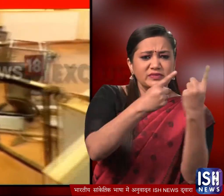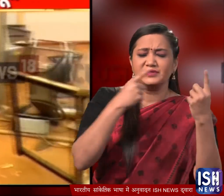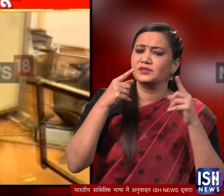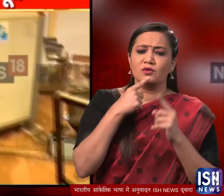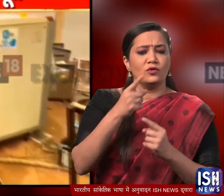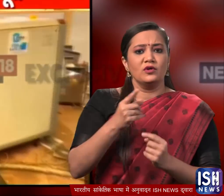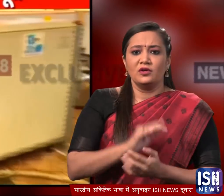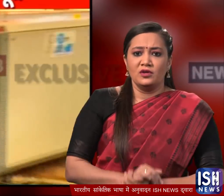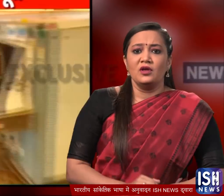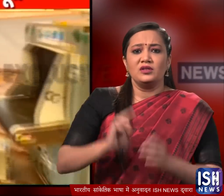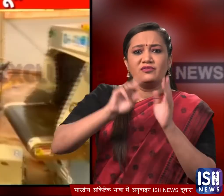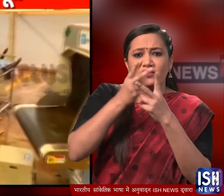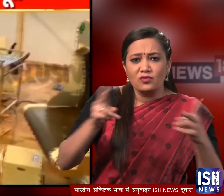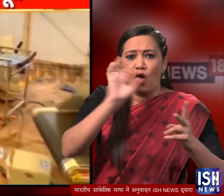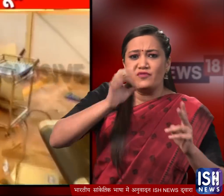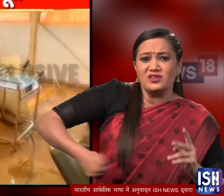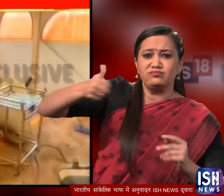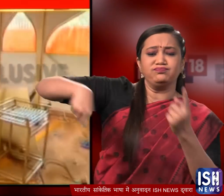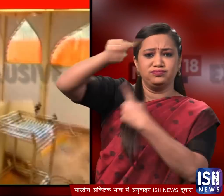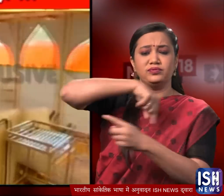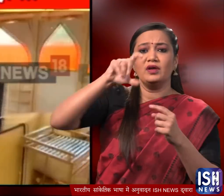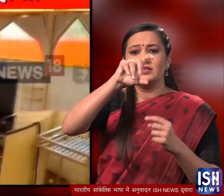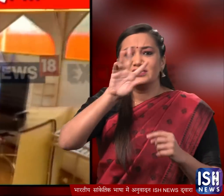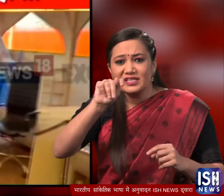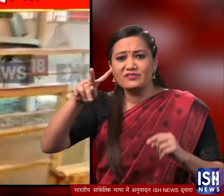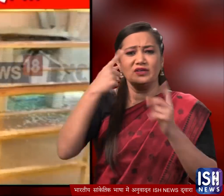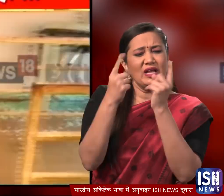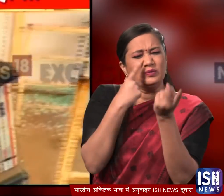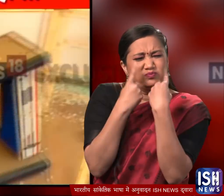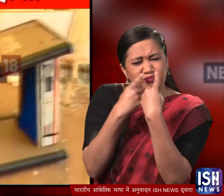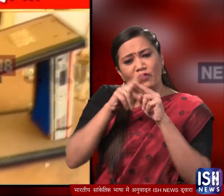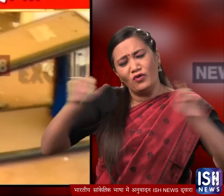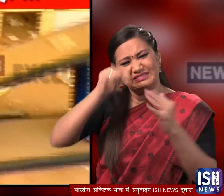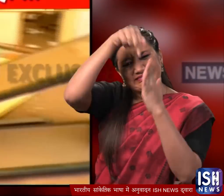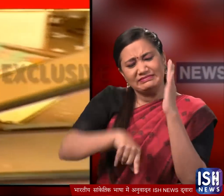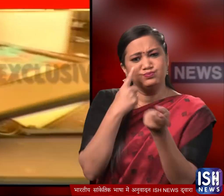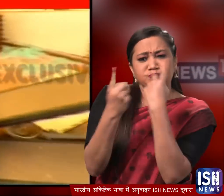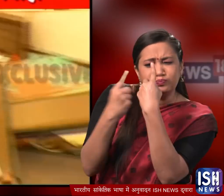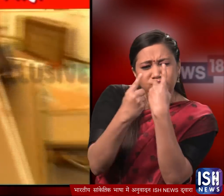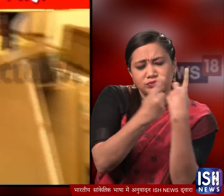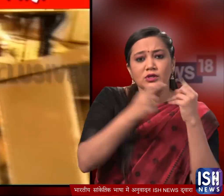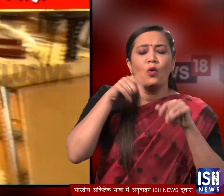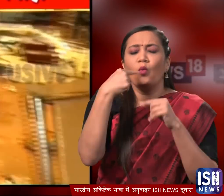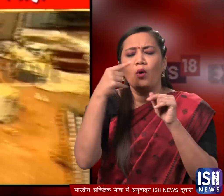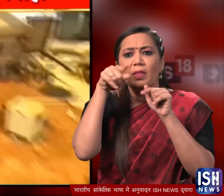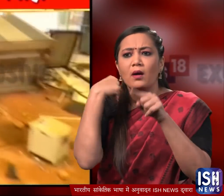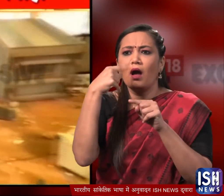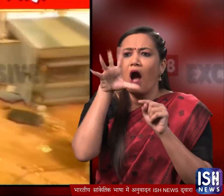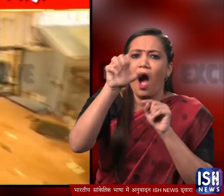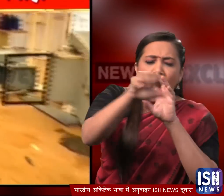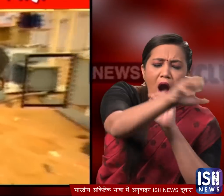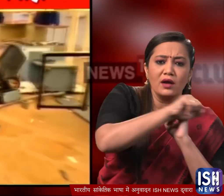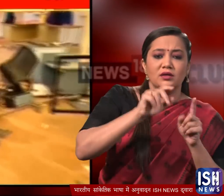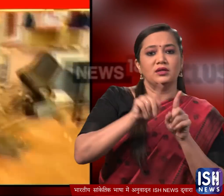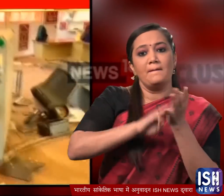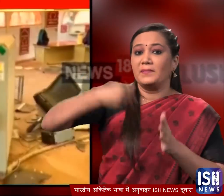इस घटना पर लाल किले में आला अधिकारियों की बैठक हुई और सीसीटीवी फुटेज खंगालकर तोड़फोड़ करने वालों की पहचान की गई। बैठक के